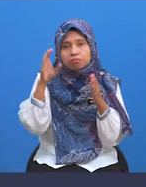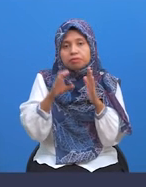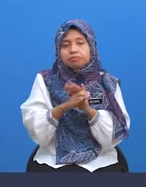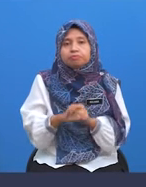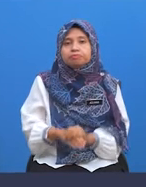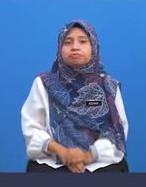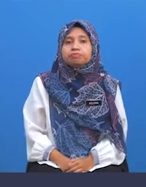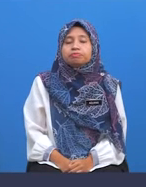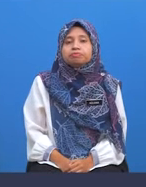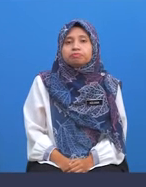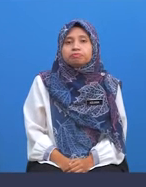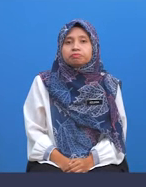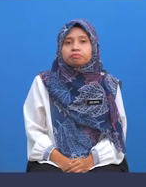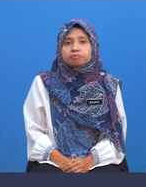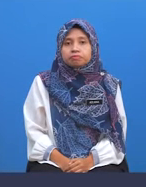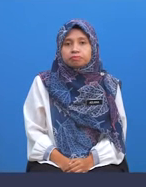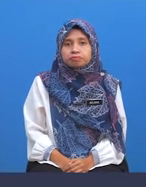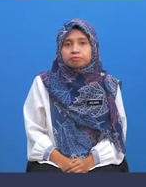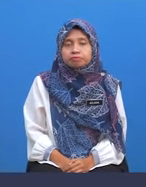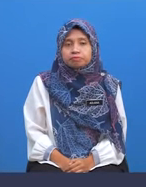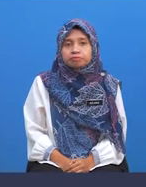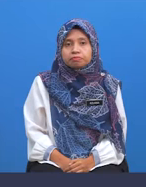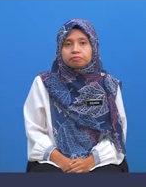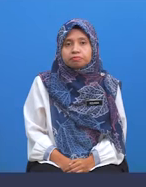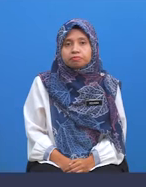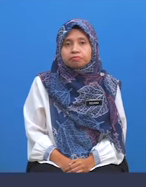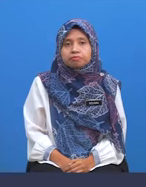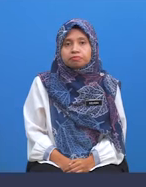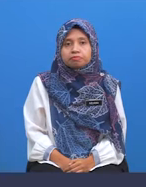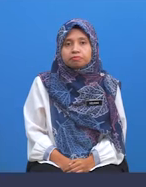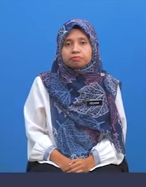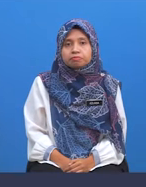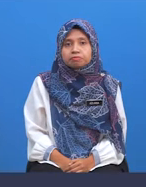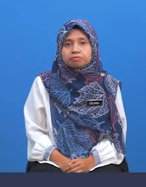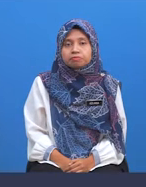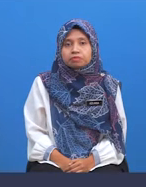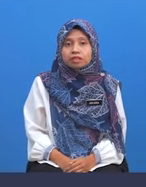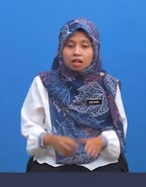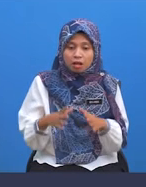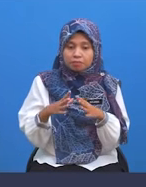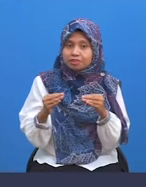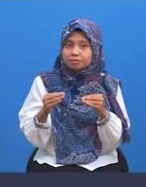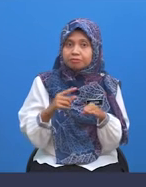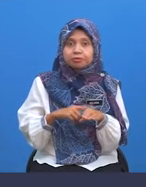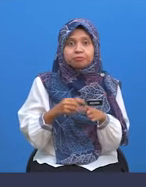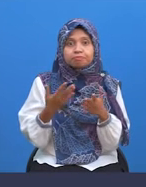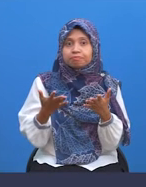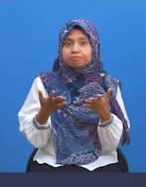Lihat pada skrin. Murid-murid boleh mencuba menjawab soalan sekarang.